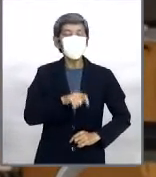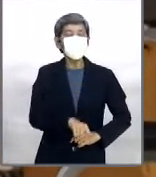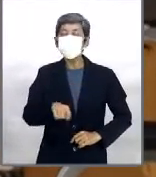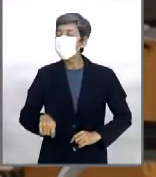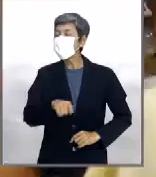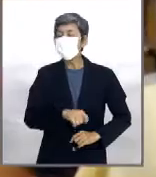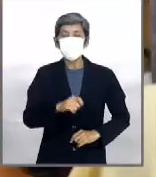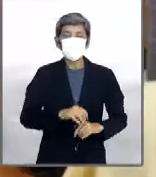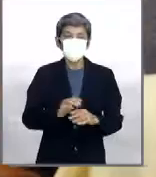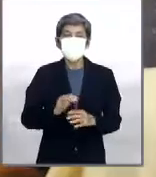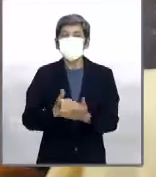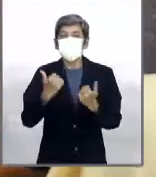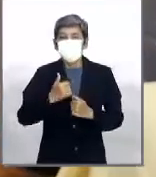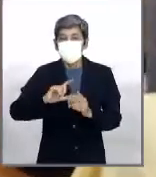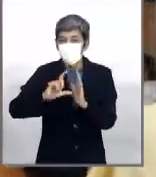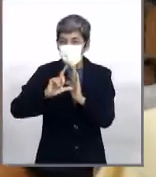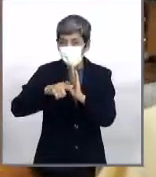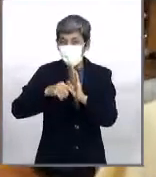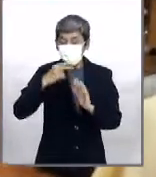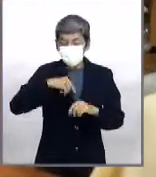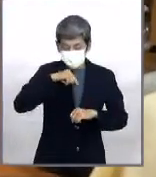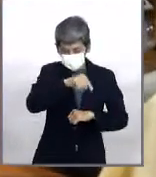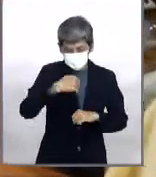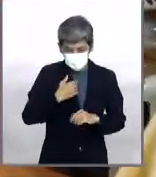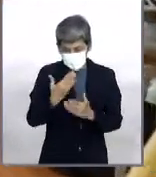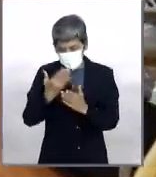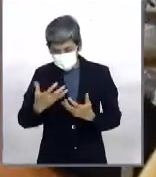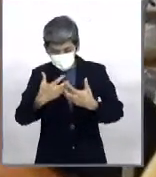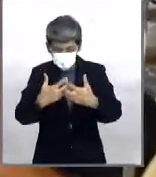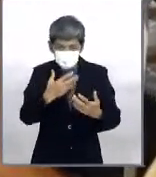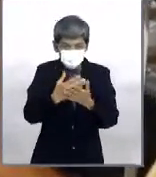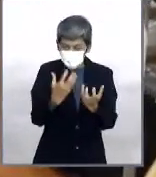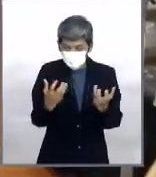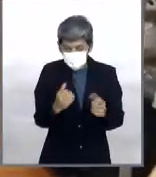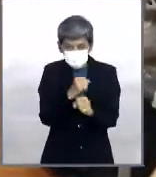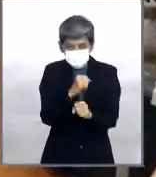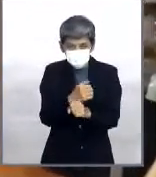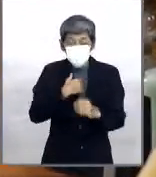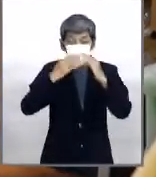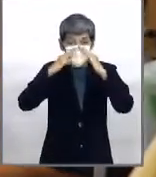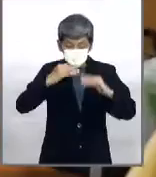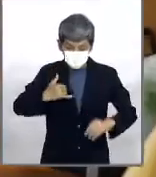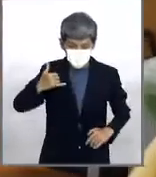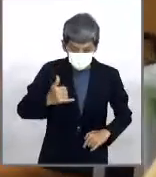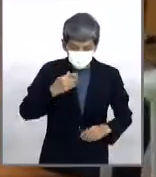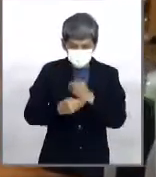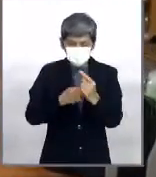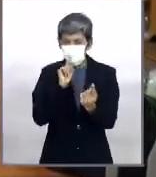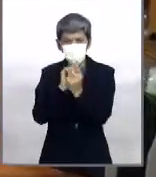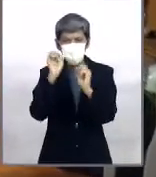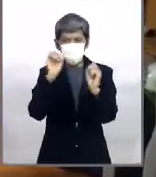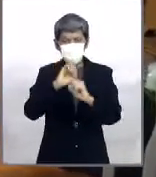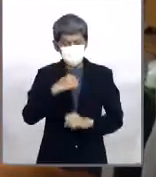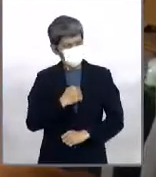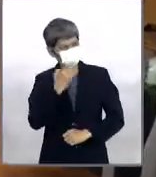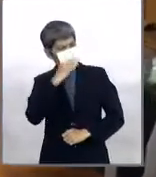งเวียนใหญ่เจริญรัตน์แล้วก็ไปหาซื้ออะไรเวลาไปหาซื้ออะไรเนี่ยครั้งแรกเนี่ยเราเพียงคนตาบอดไปคนขายเขาไม่เคยเจอเขาค